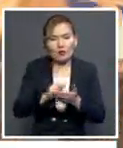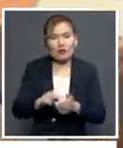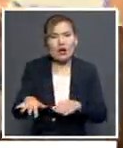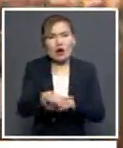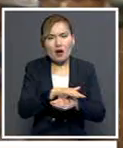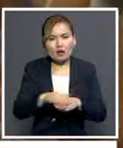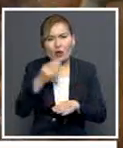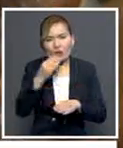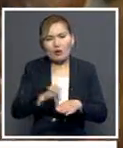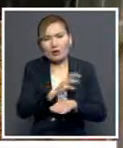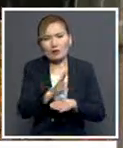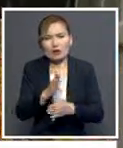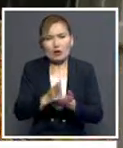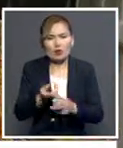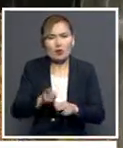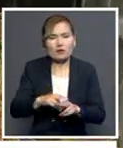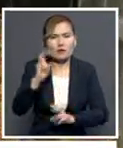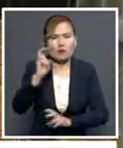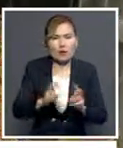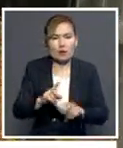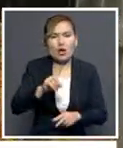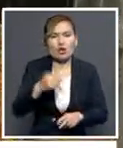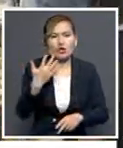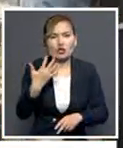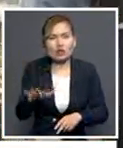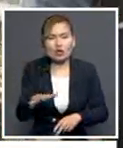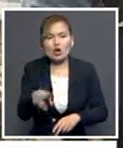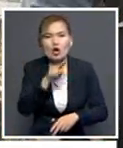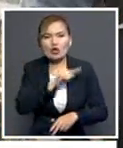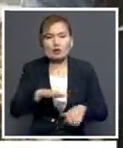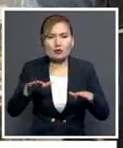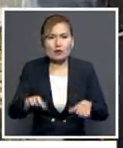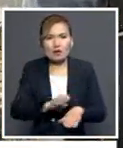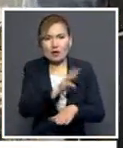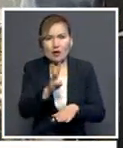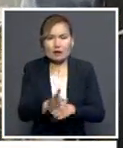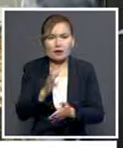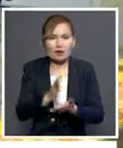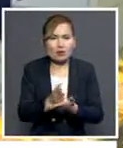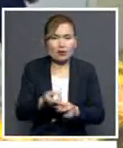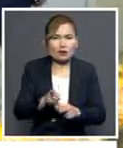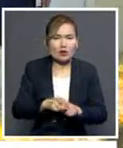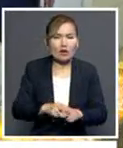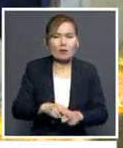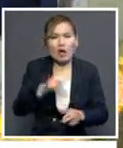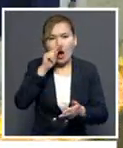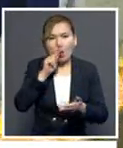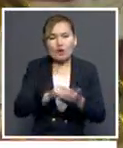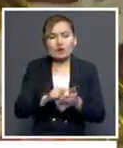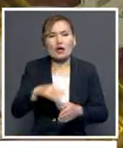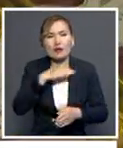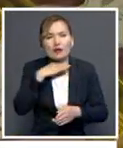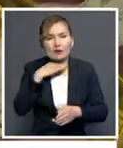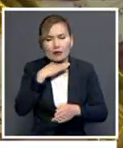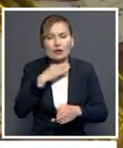қамтып отырған осы фабрика 150 адамды тұрақты жұмыс істейтін фабрикада құс еті тұтынушыларға